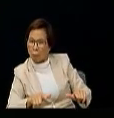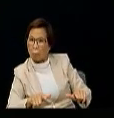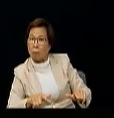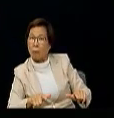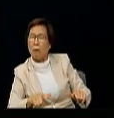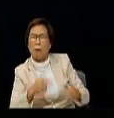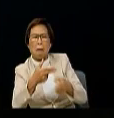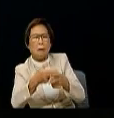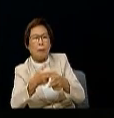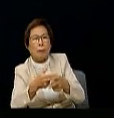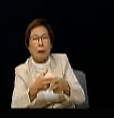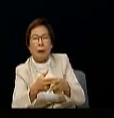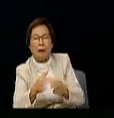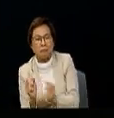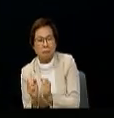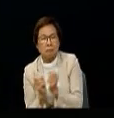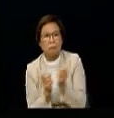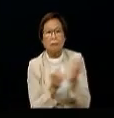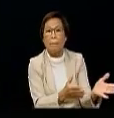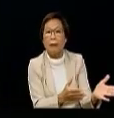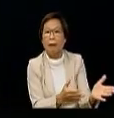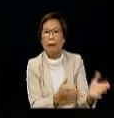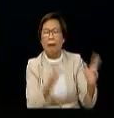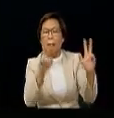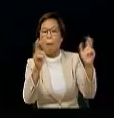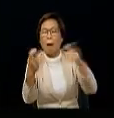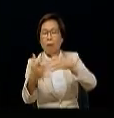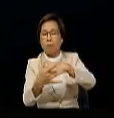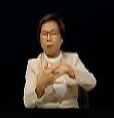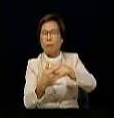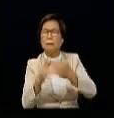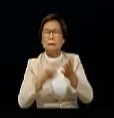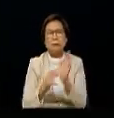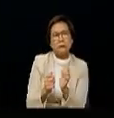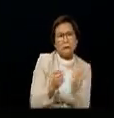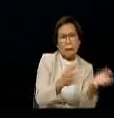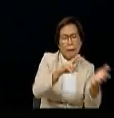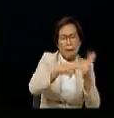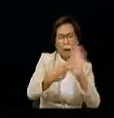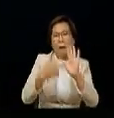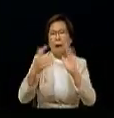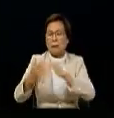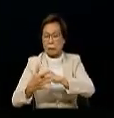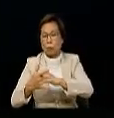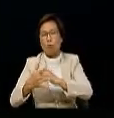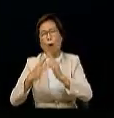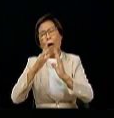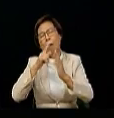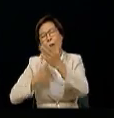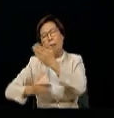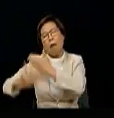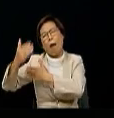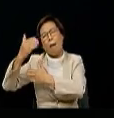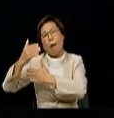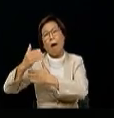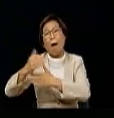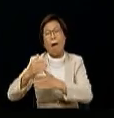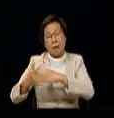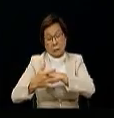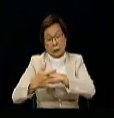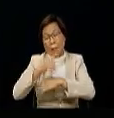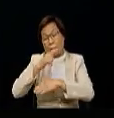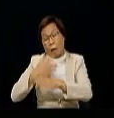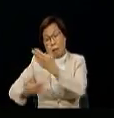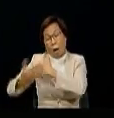yang dipanggil damping yakni teknologi yang sudah pupus dihantar ke